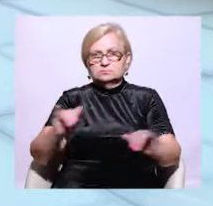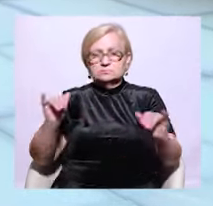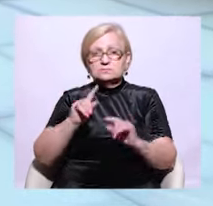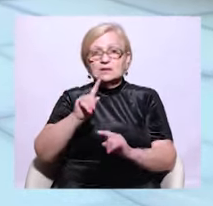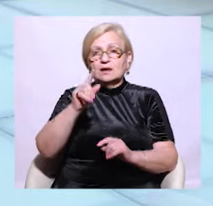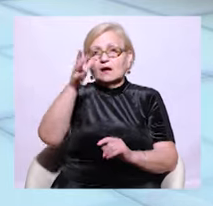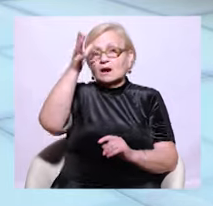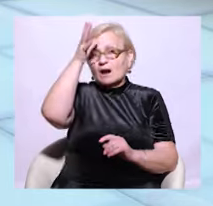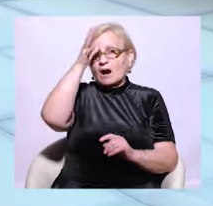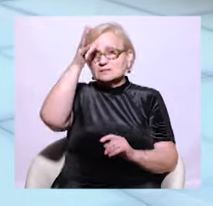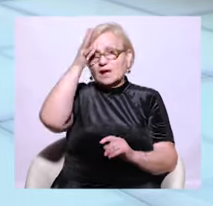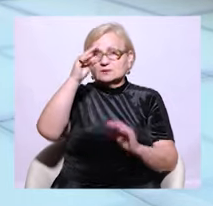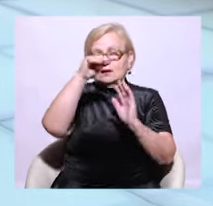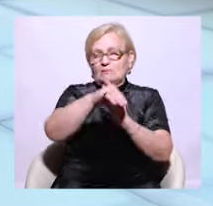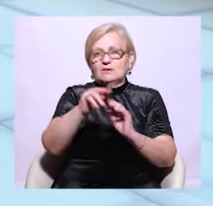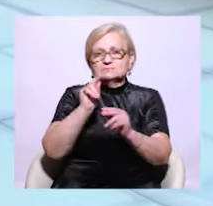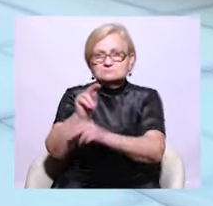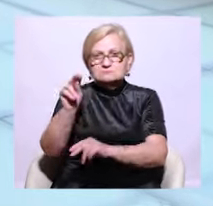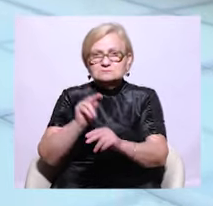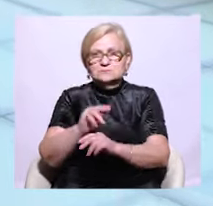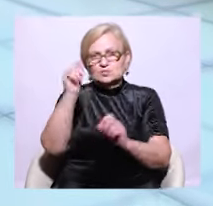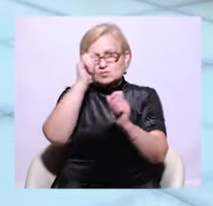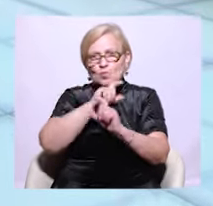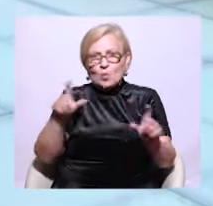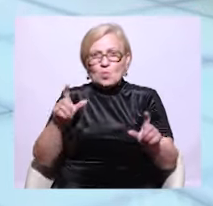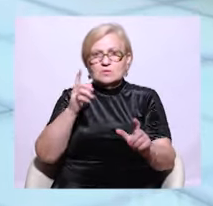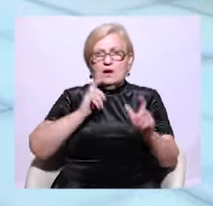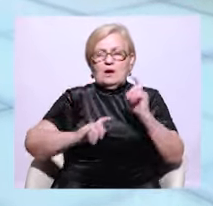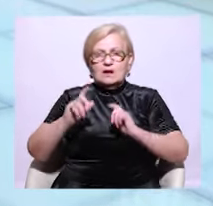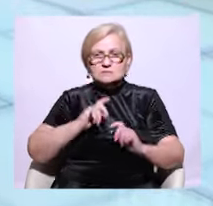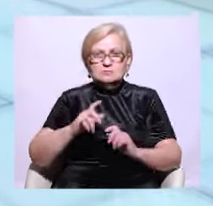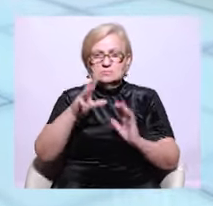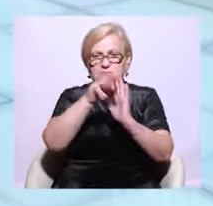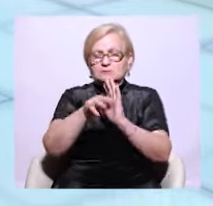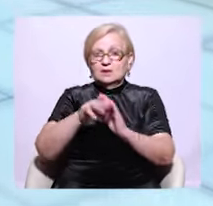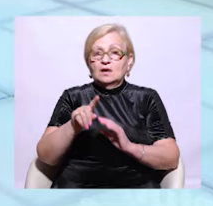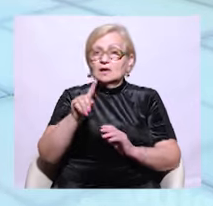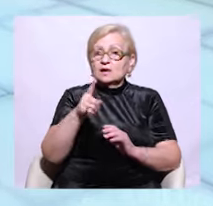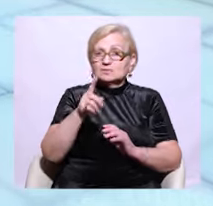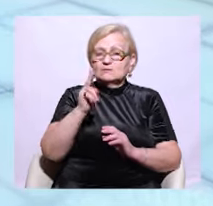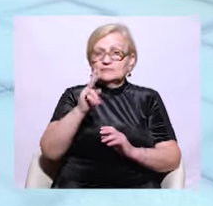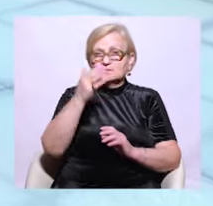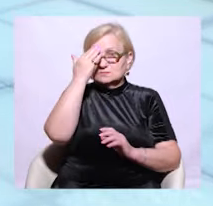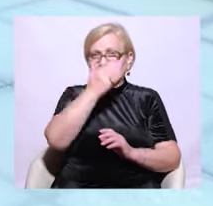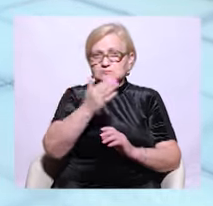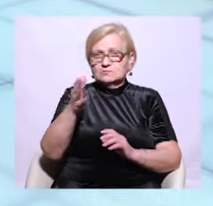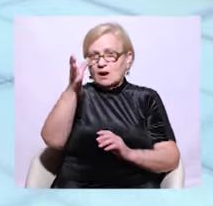განათლების კერების შექმნა, იმიტომ რომ განათლებული საზოგადოების